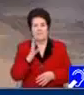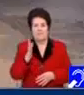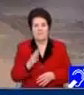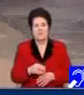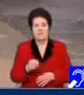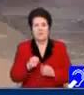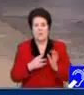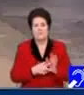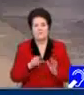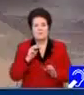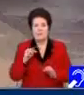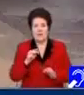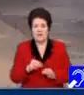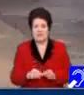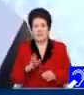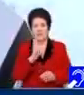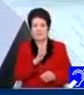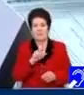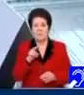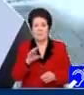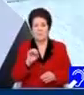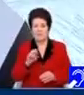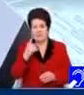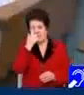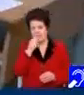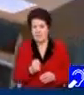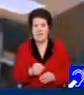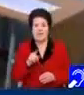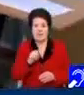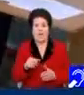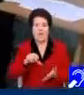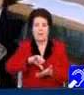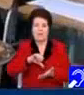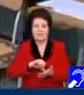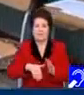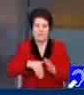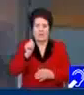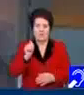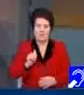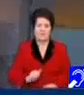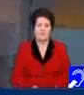18 martie. Liderul de la Kremlin, Vladimir Putin, și-a anunțat intenția de a participa la scrutin.